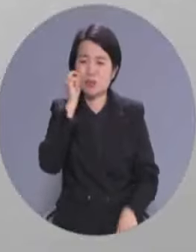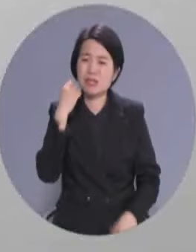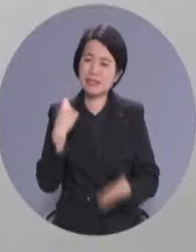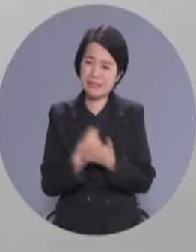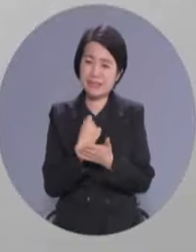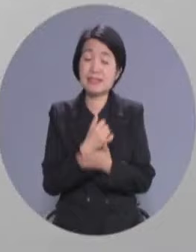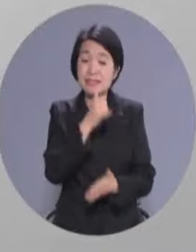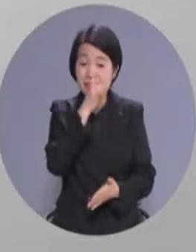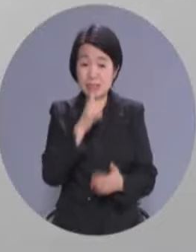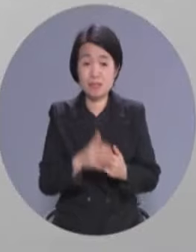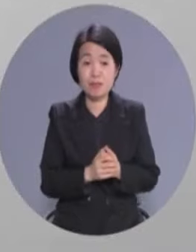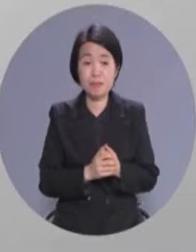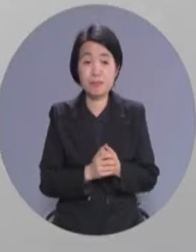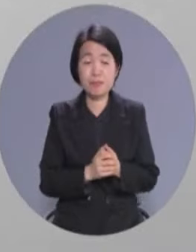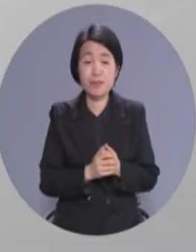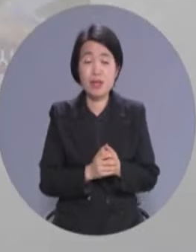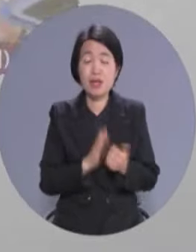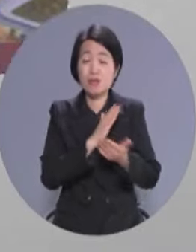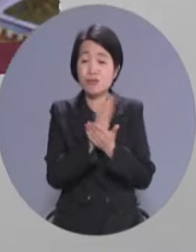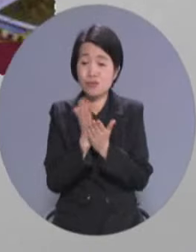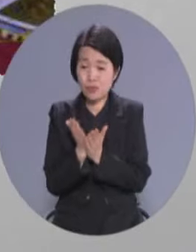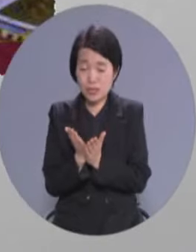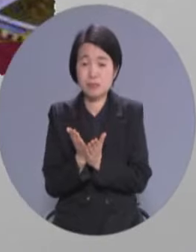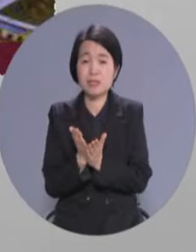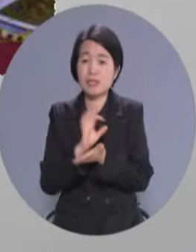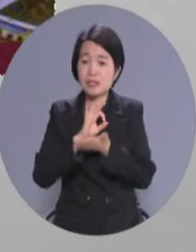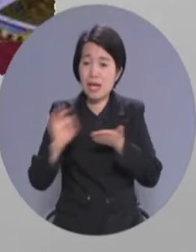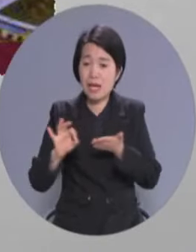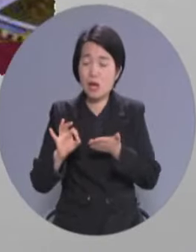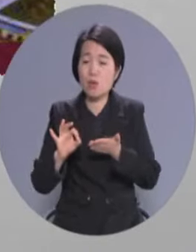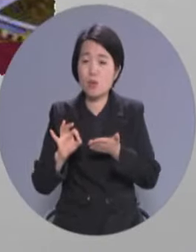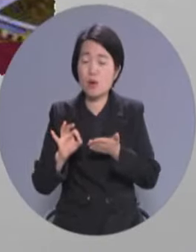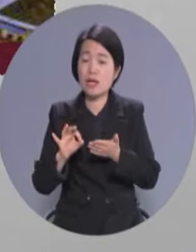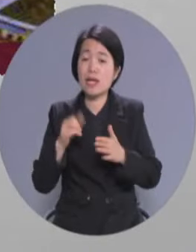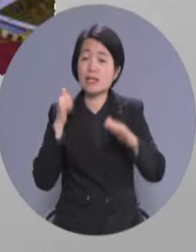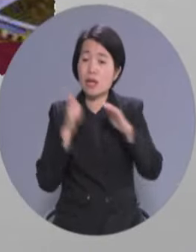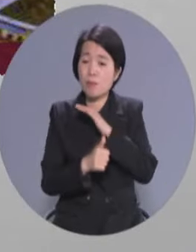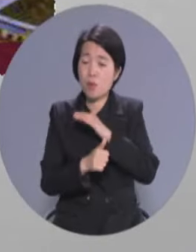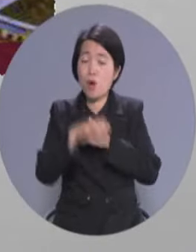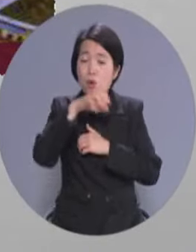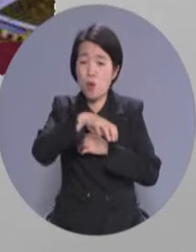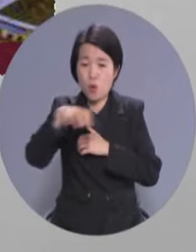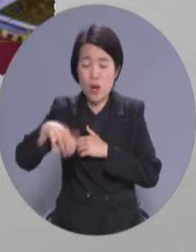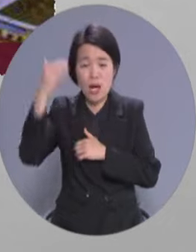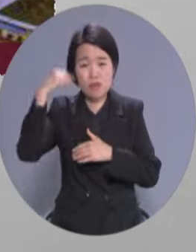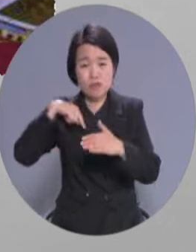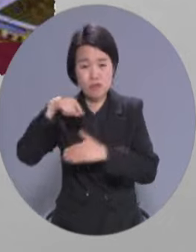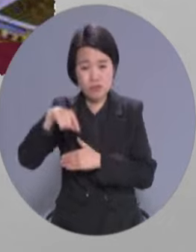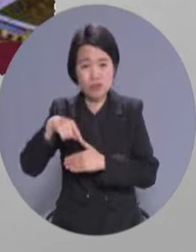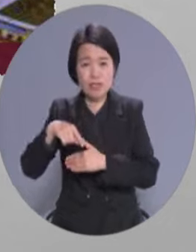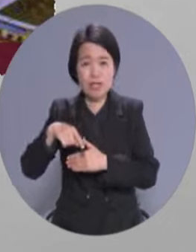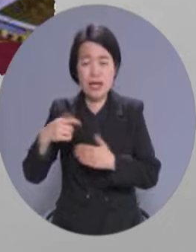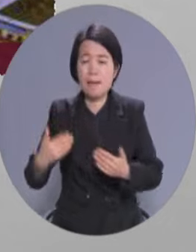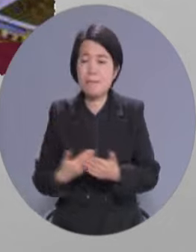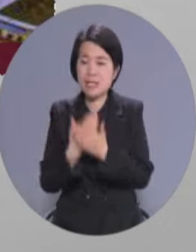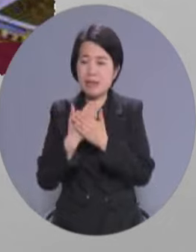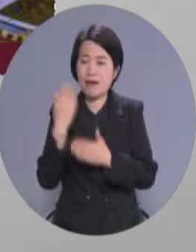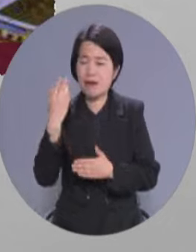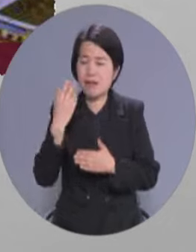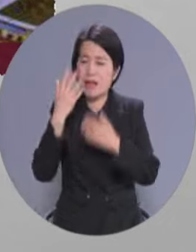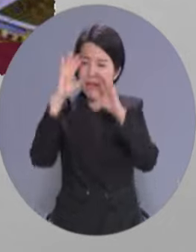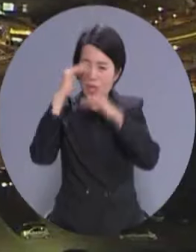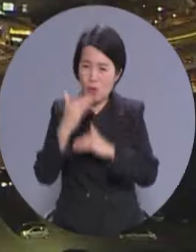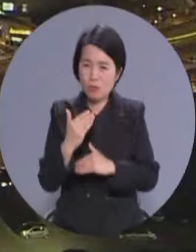항만 친수공간과 분야별 활용시설, 대표적인 랜드마크까지 국내외 개발 사례도 광범위하게